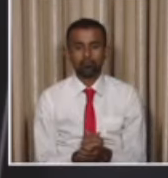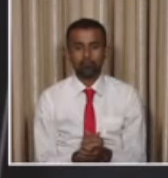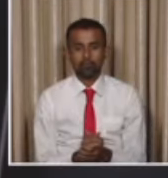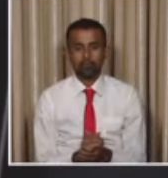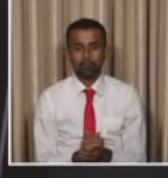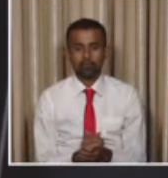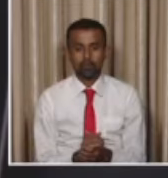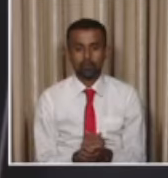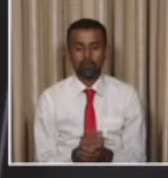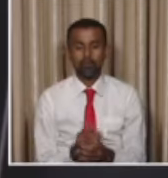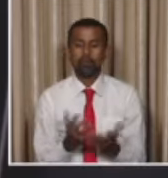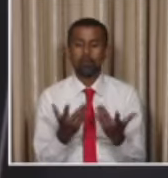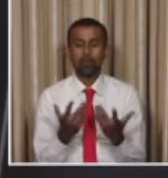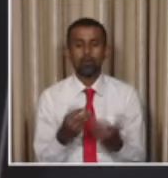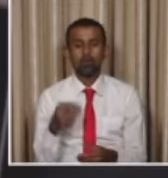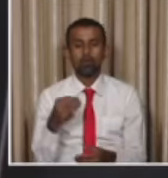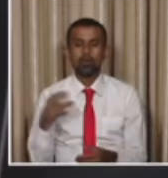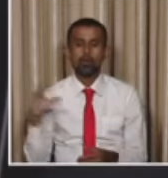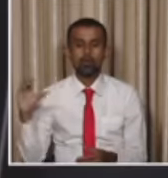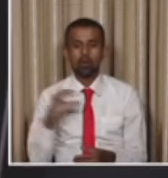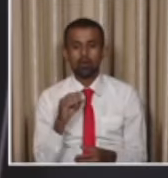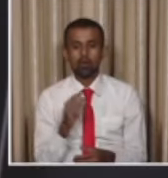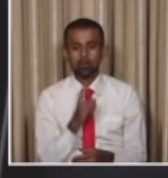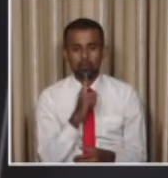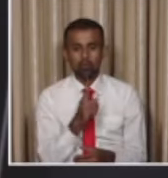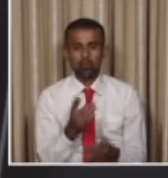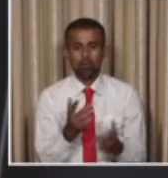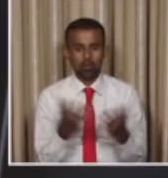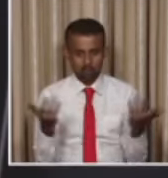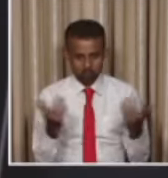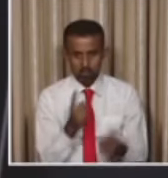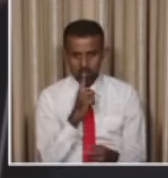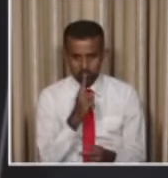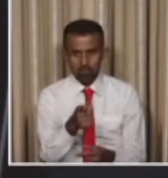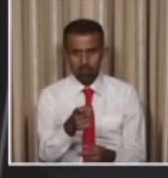ඒක කරන්න කොච්චර ණය ගත්තද? අපි කියනවාද එතුමා ඒක කළේ නැහැ